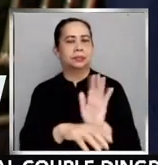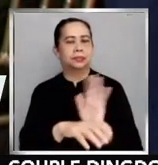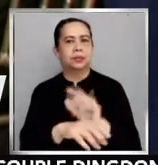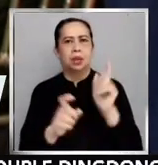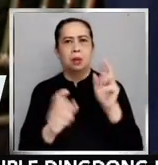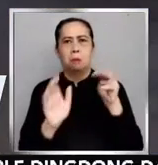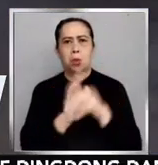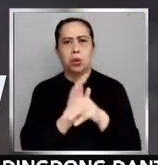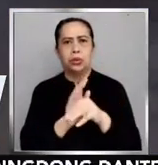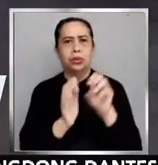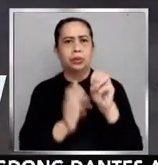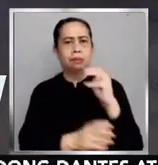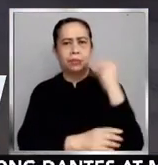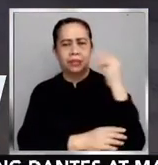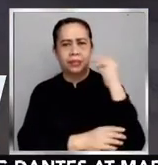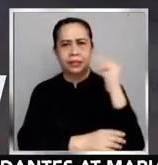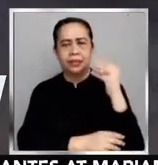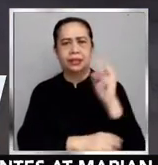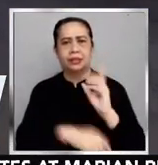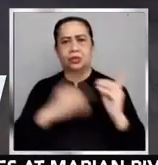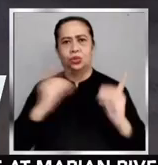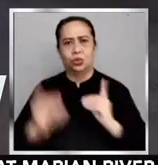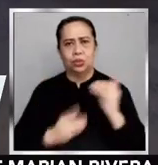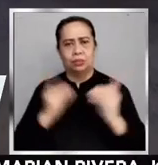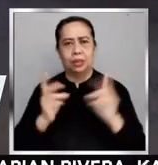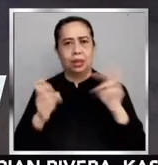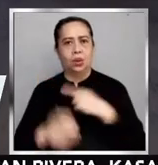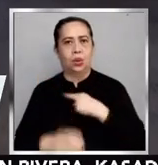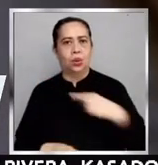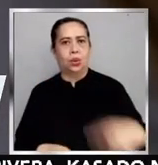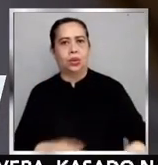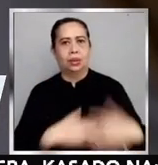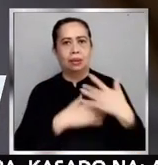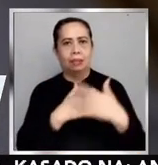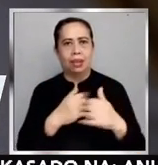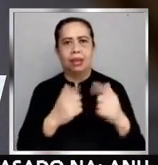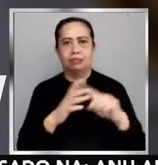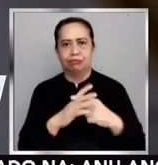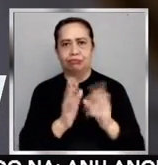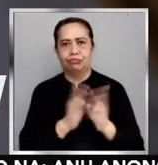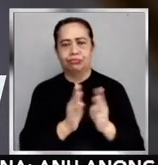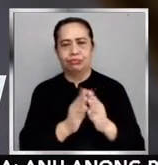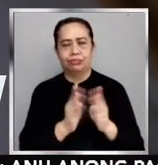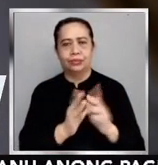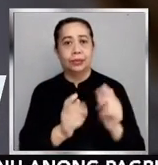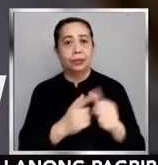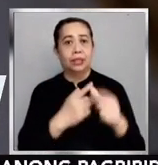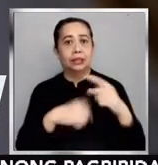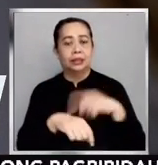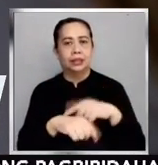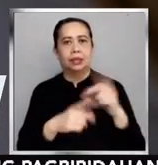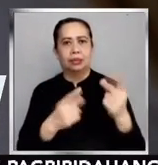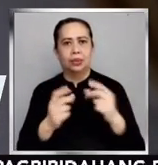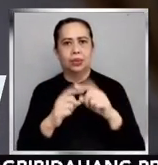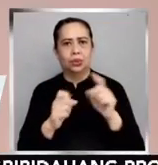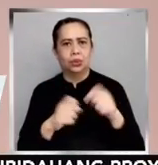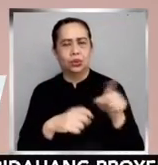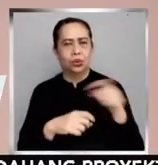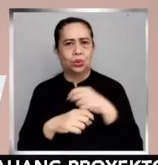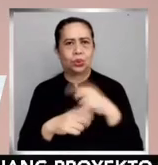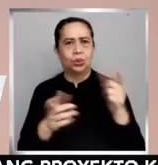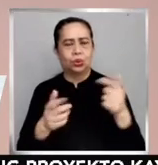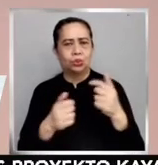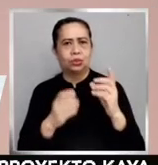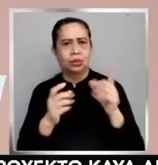na Royal Blood na nagsimula ng mag-story conference ngayong araw. First time gagawin ni Dong ang whodunit genre sa telebisyon